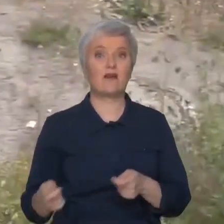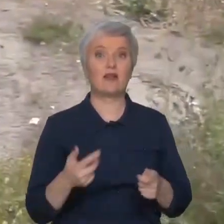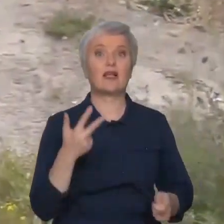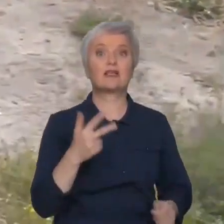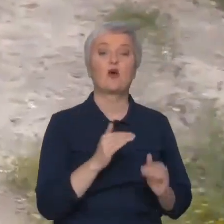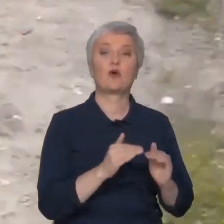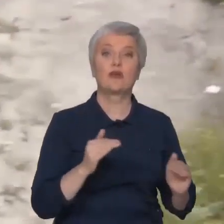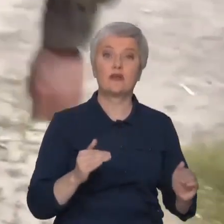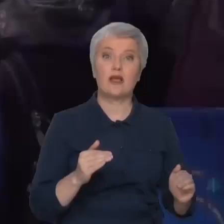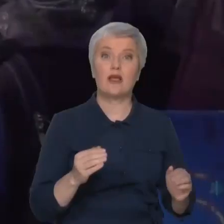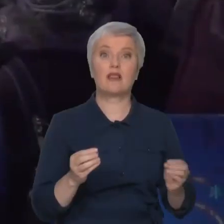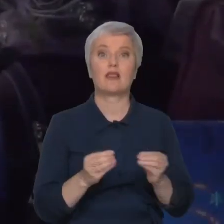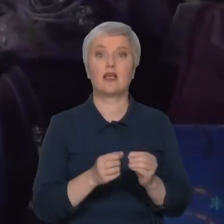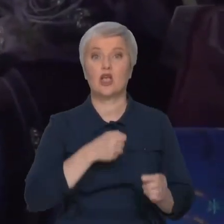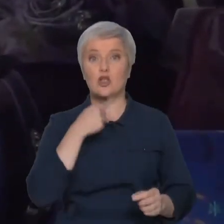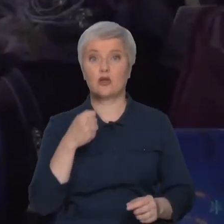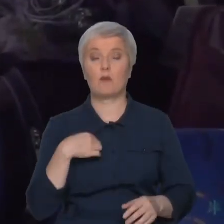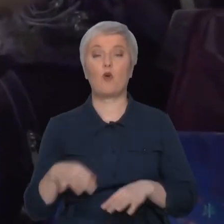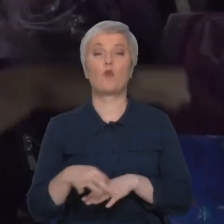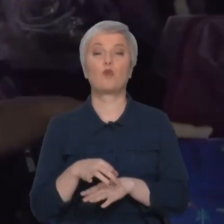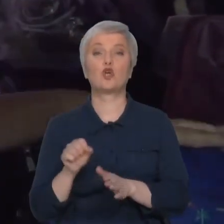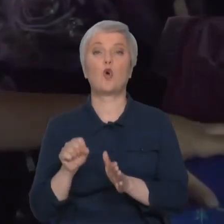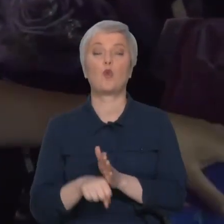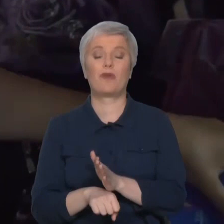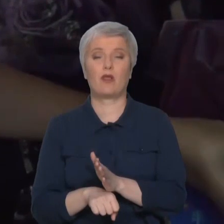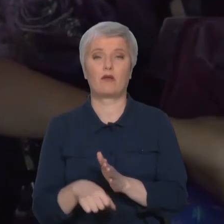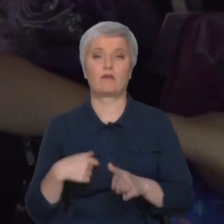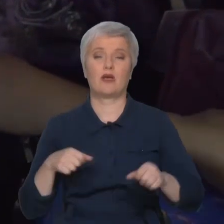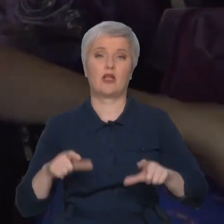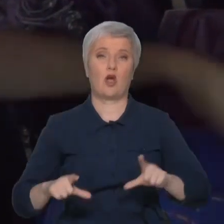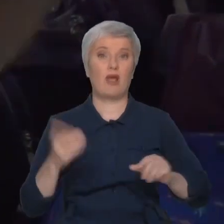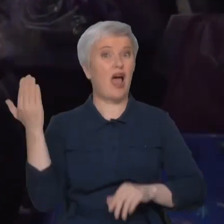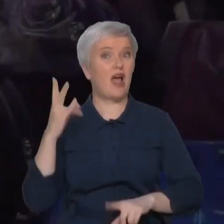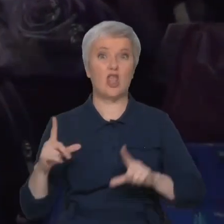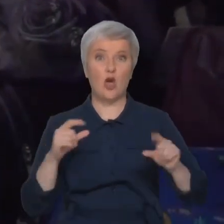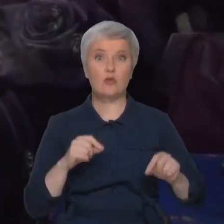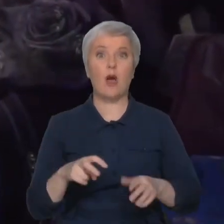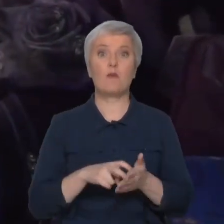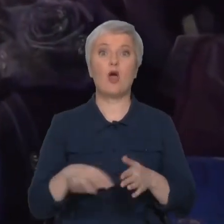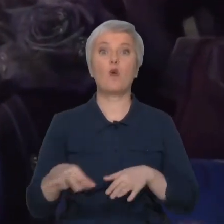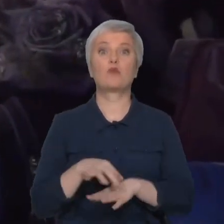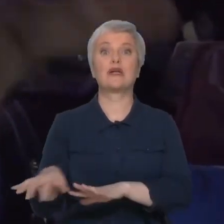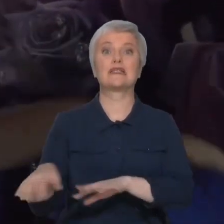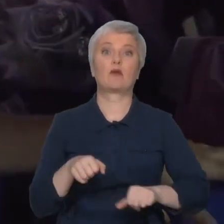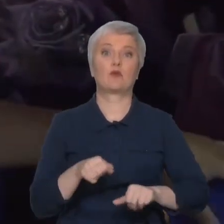та 10 дорослих. Мужа убили, рішили виїжджати. Не виїжджали, тому що думали, його заберуть служити.